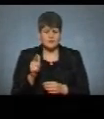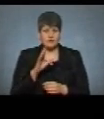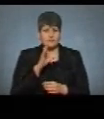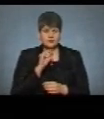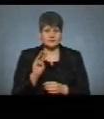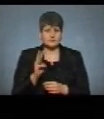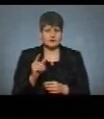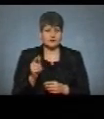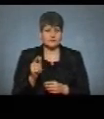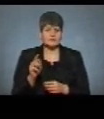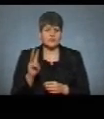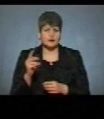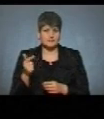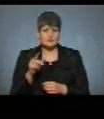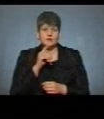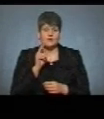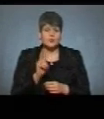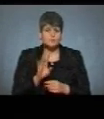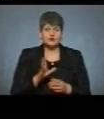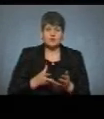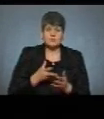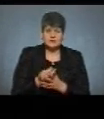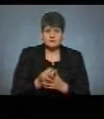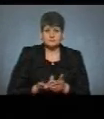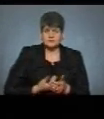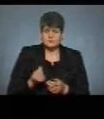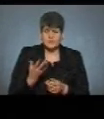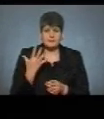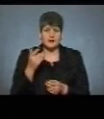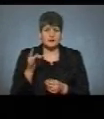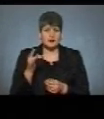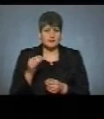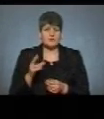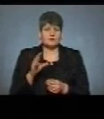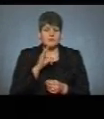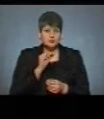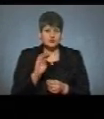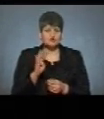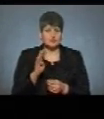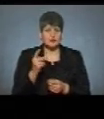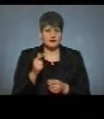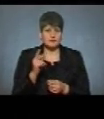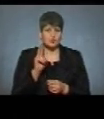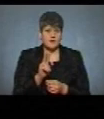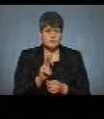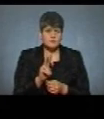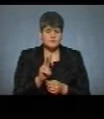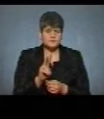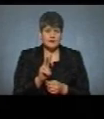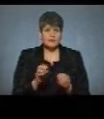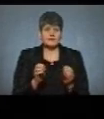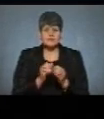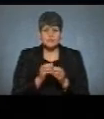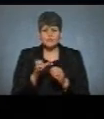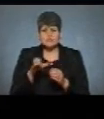гривні у тролейбусі. Для тих, хто розраховувався готівкою, тариф становив 5 гривень у маршрутках і 4 гривні у тролейбусах. 10 січня